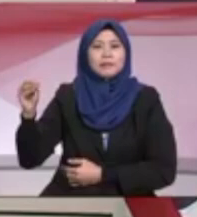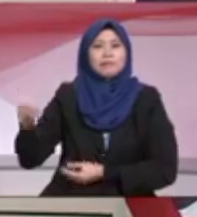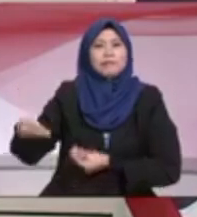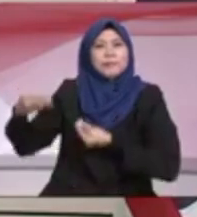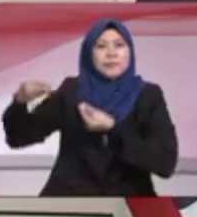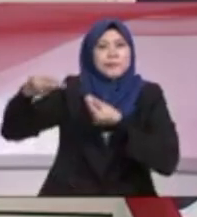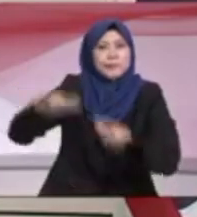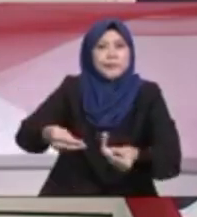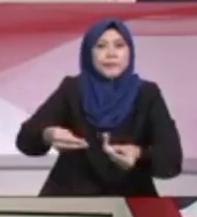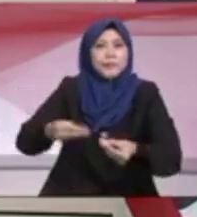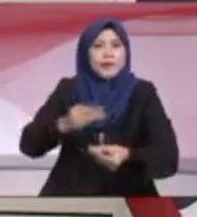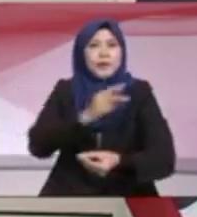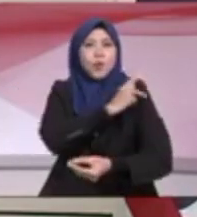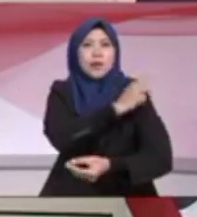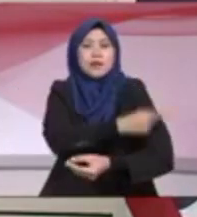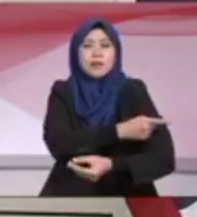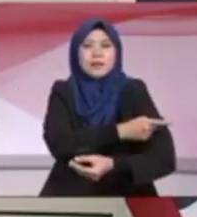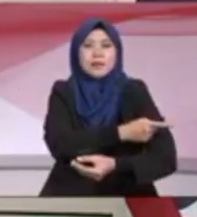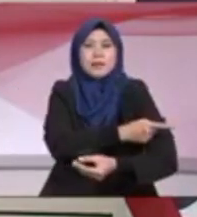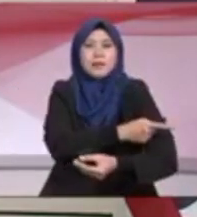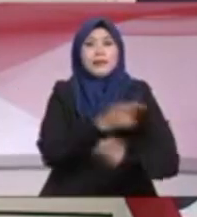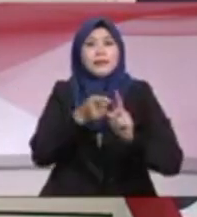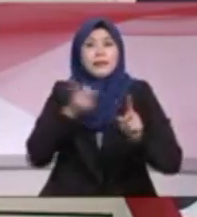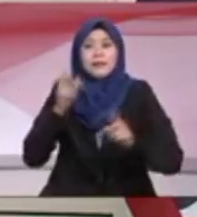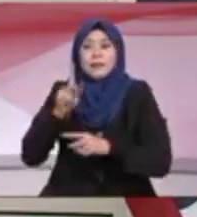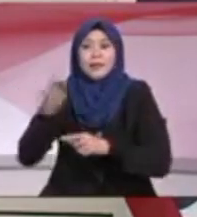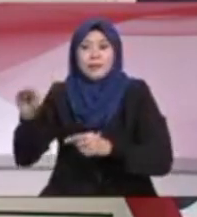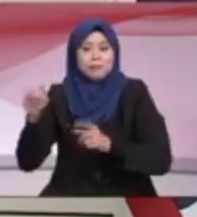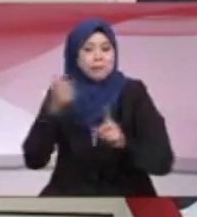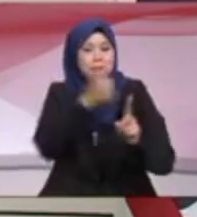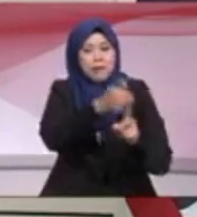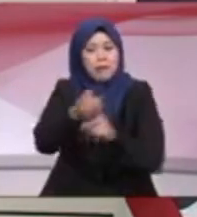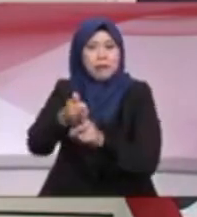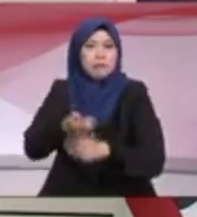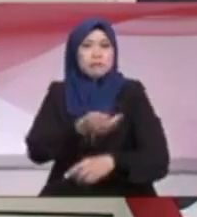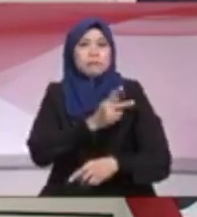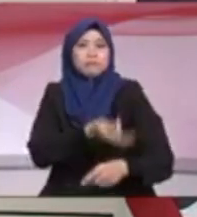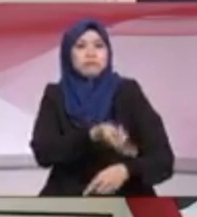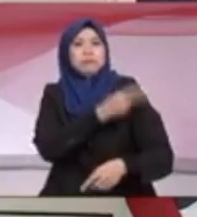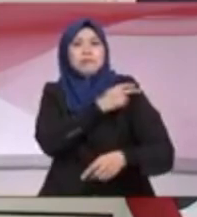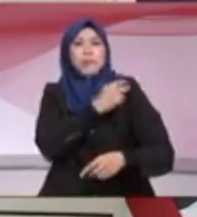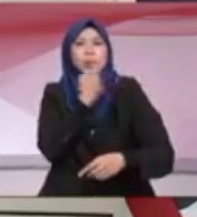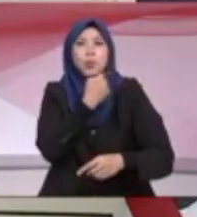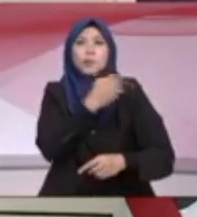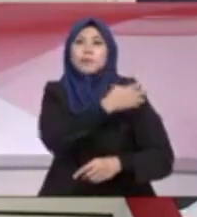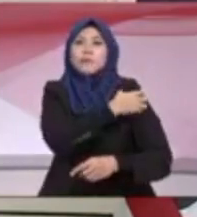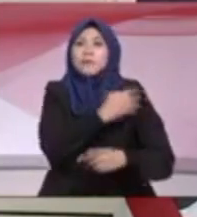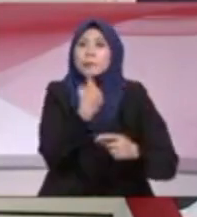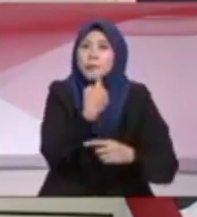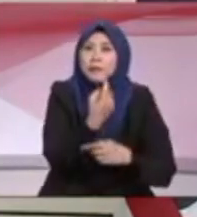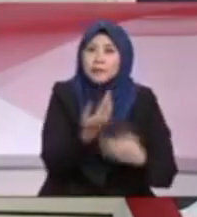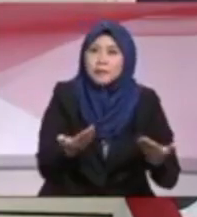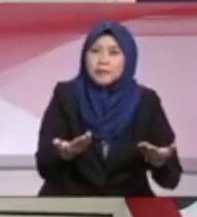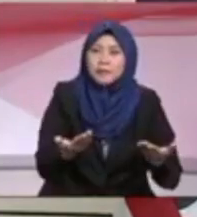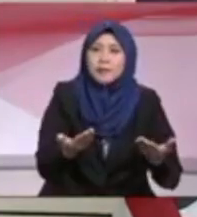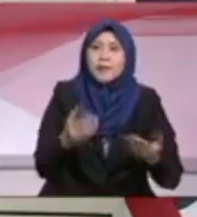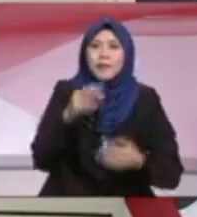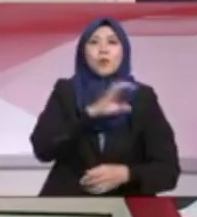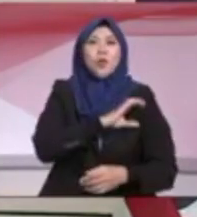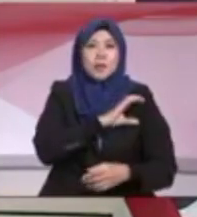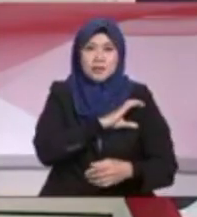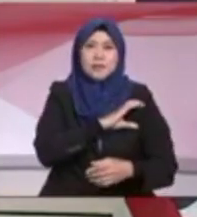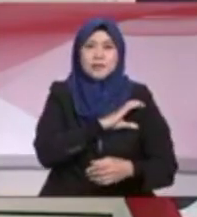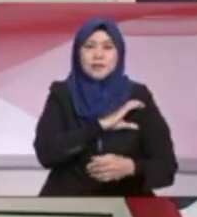diperturunkan kuasa oleh Kementerian Kesihatan. Setakat hari ini yang diperturunkan kuasa misalnya